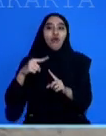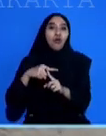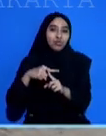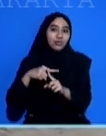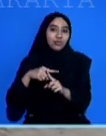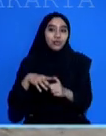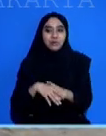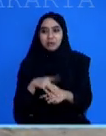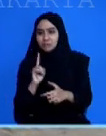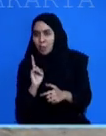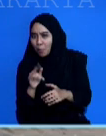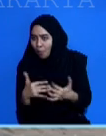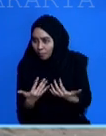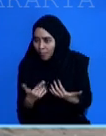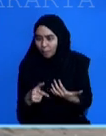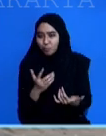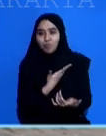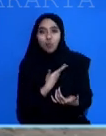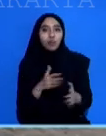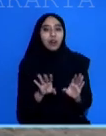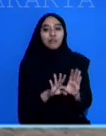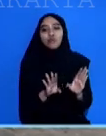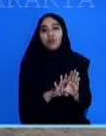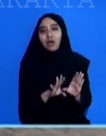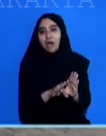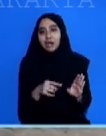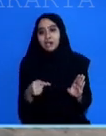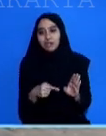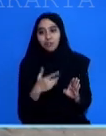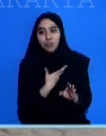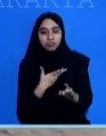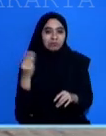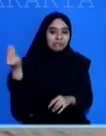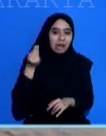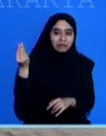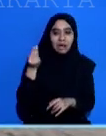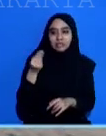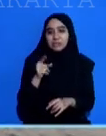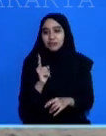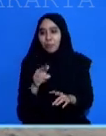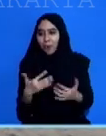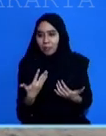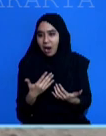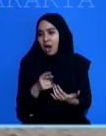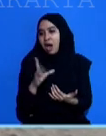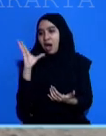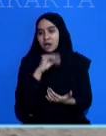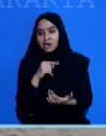karena inilah sekalian libur, sekalian jalan-jalan. Karena saya lihat tidak seperti hari biasanya